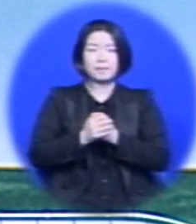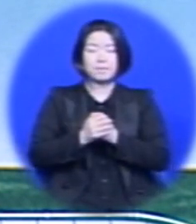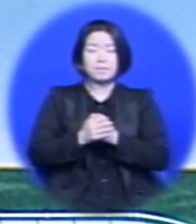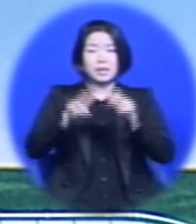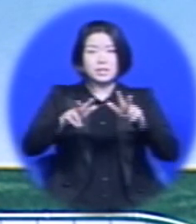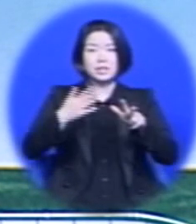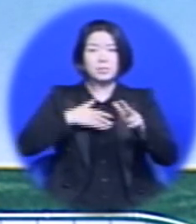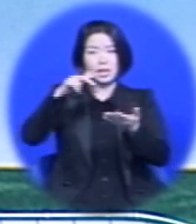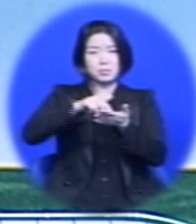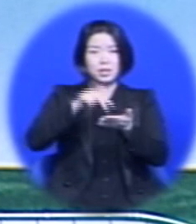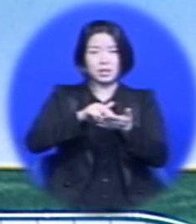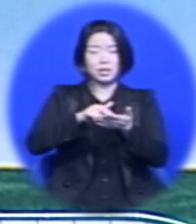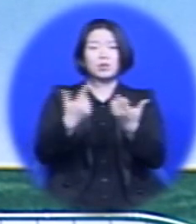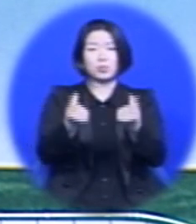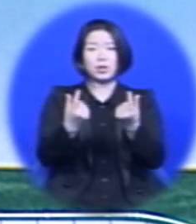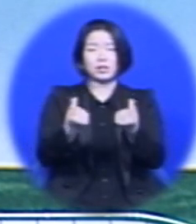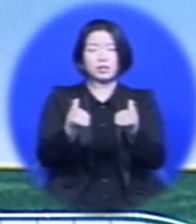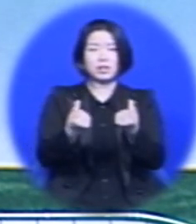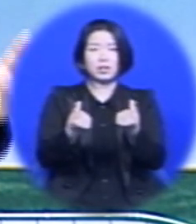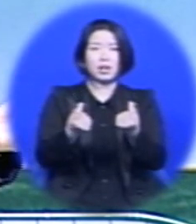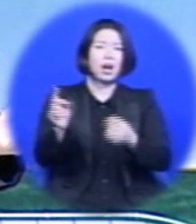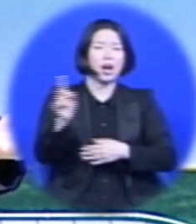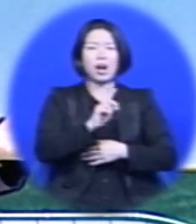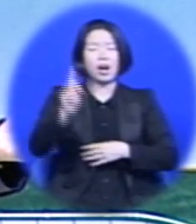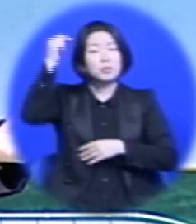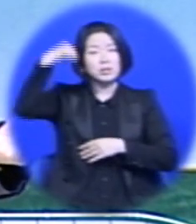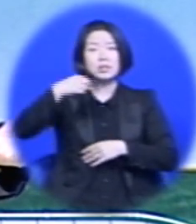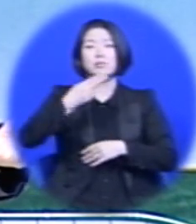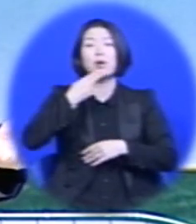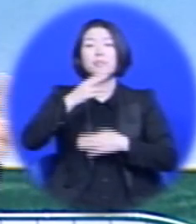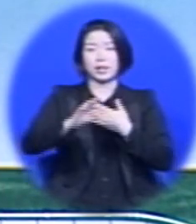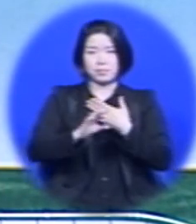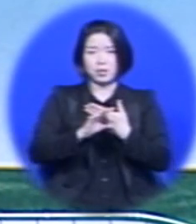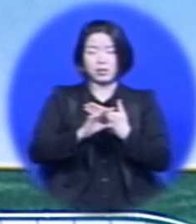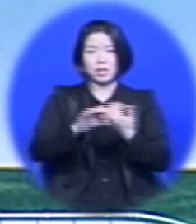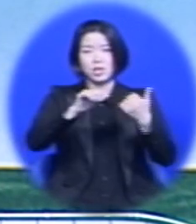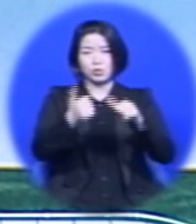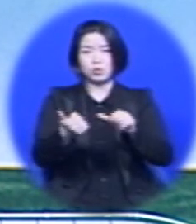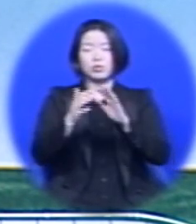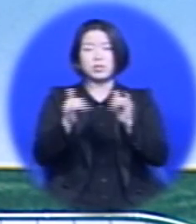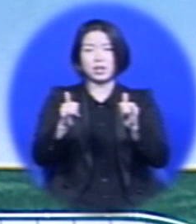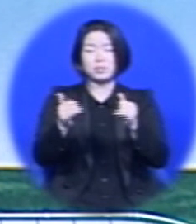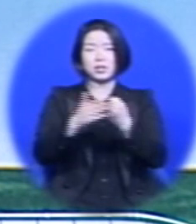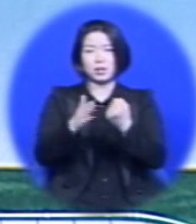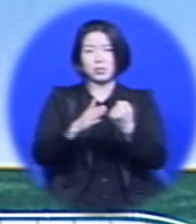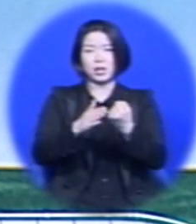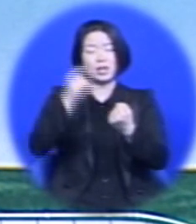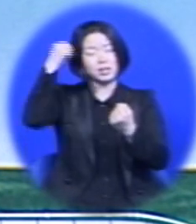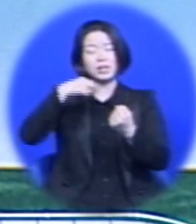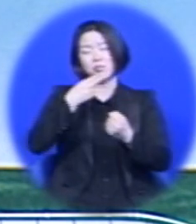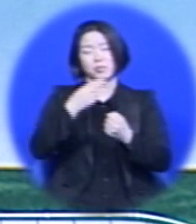지금 내 처지가 그런 처지인데 아무 감각이 없다면 죽은 사람이나 감각이 없는